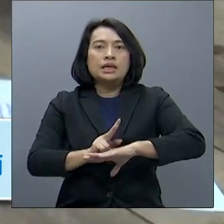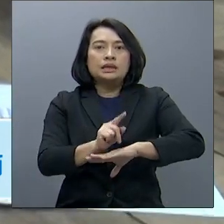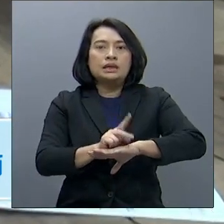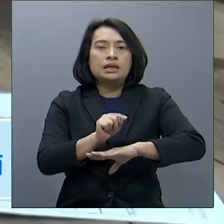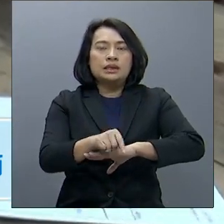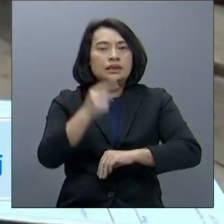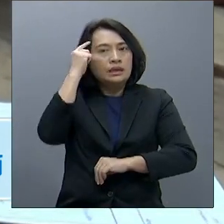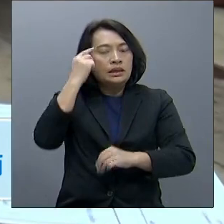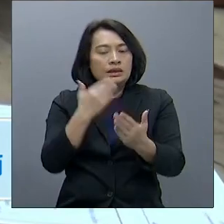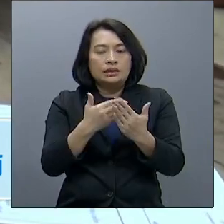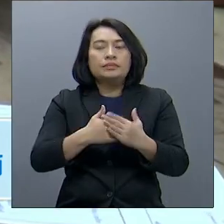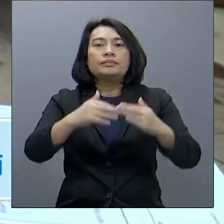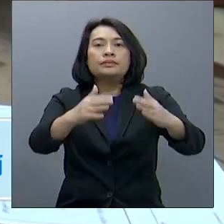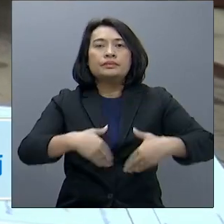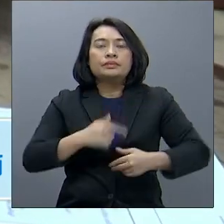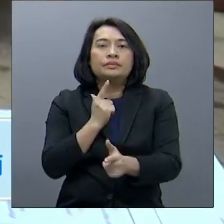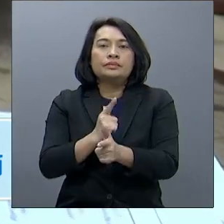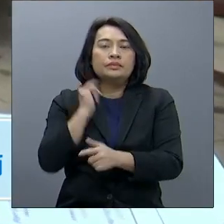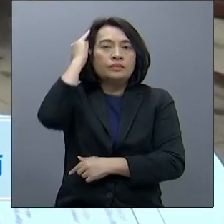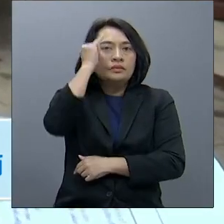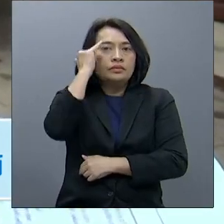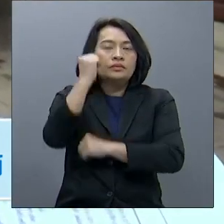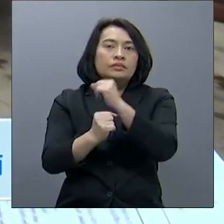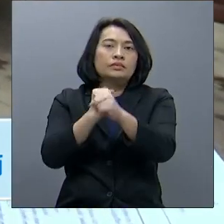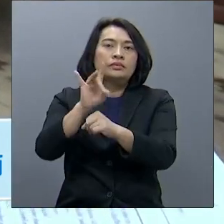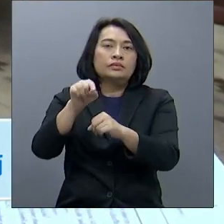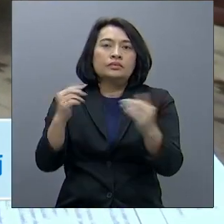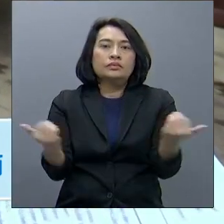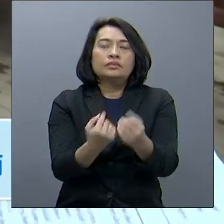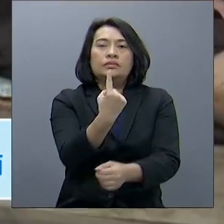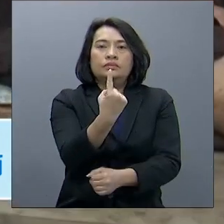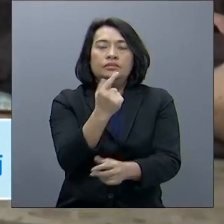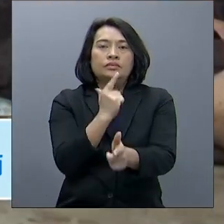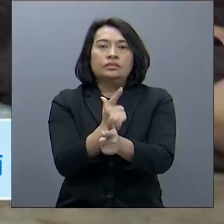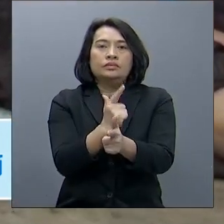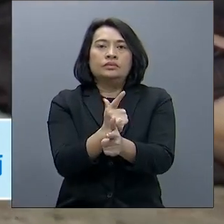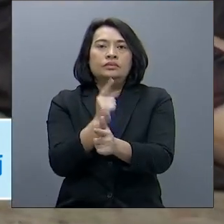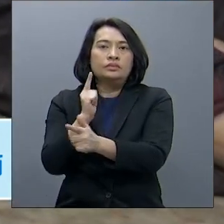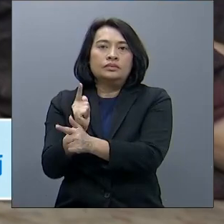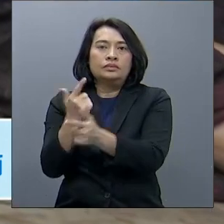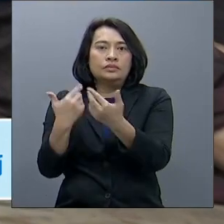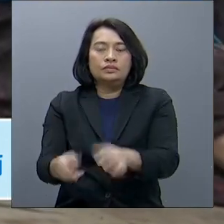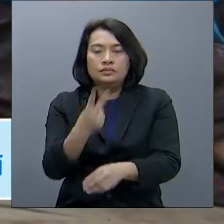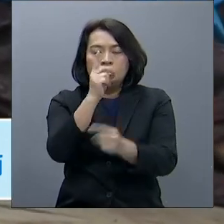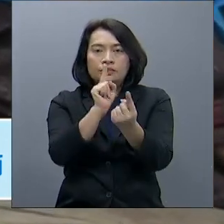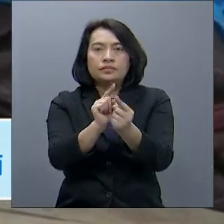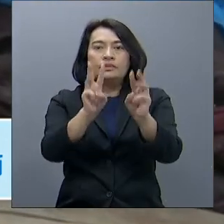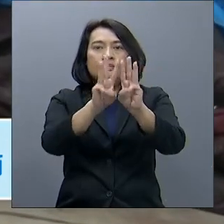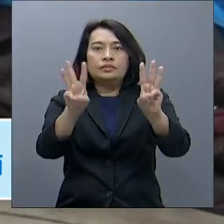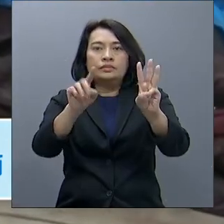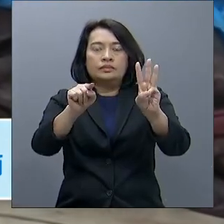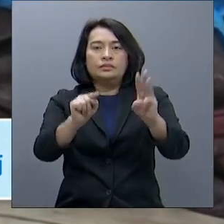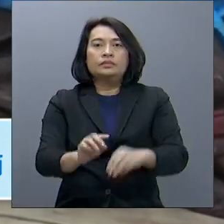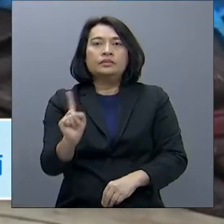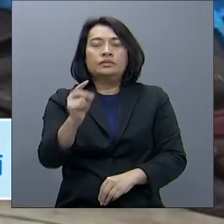หวังหารายได้เลี้ยงดูคุณยาย80ปีและลูกอีก1คนกระทั่งเธอเนี่ยไปเจอเว็บไซต์หนึ่งข้อความเนี่ยระบุเอา